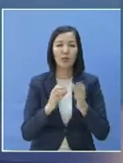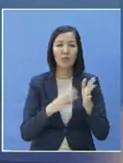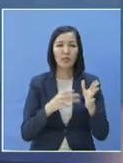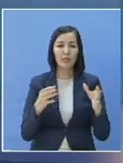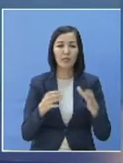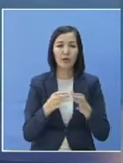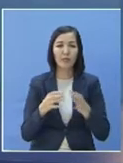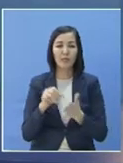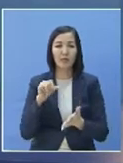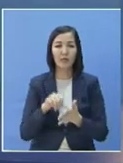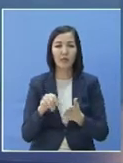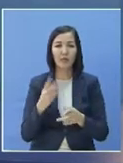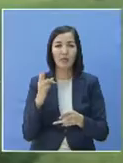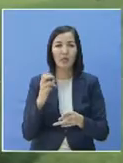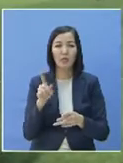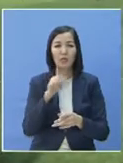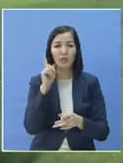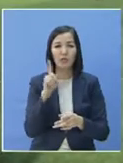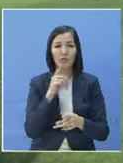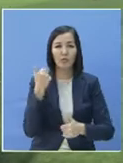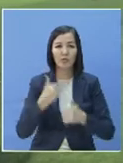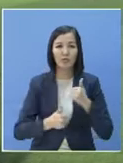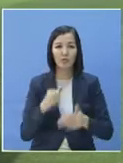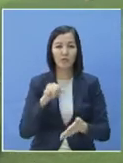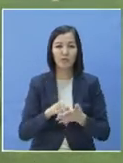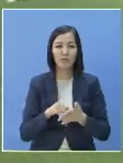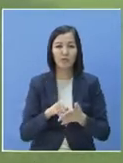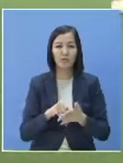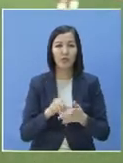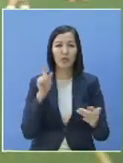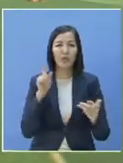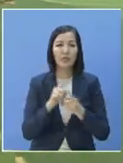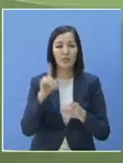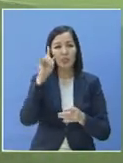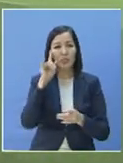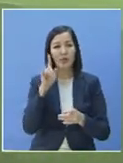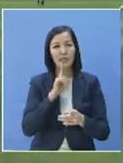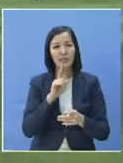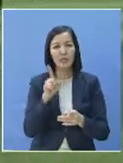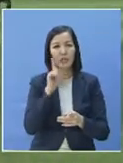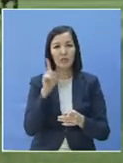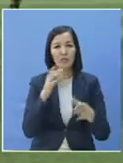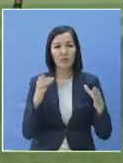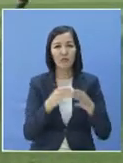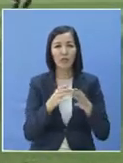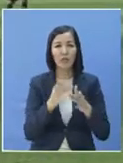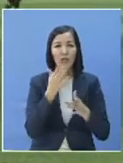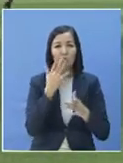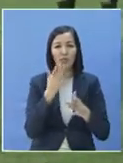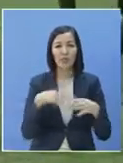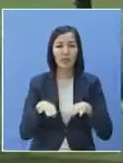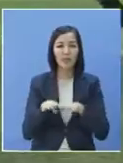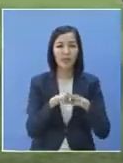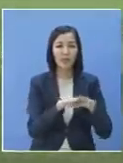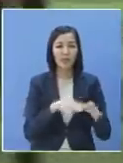құрамындағы 200-ден аса жасөспірім өзара бақ сынады. Кезекті кездесу қазақстандық жеткіншектерді шетелдік қатарластарымен